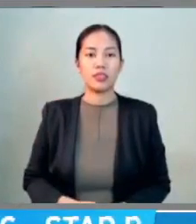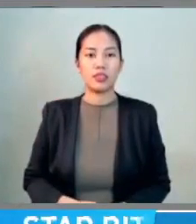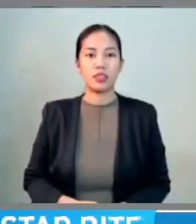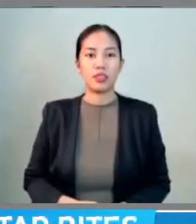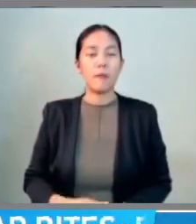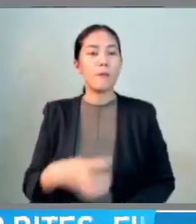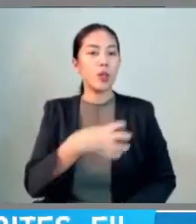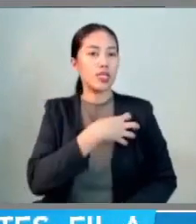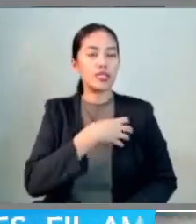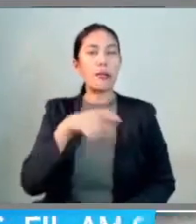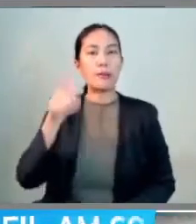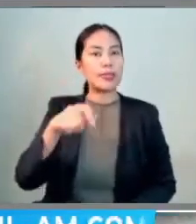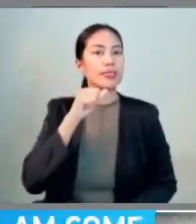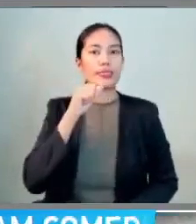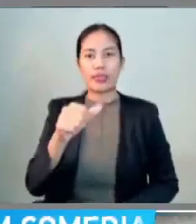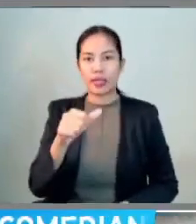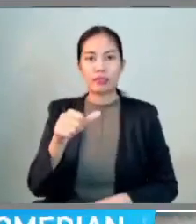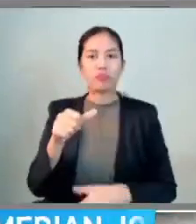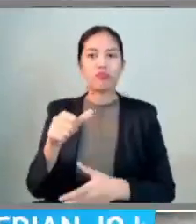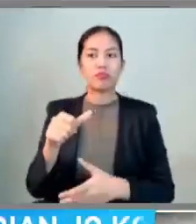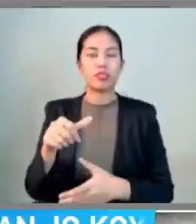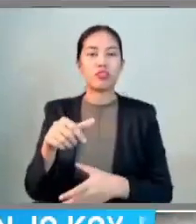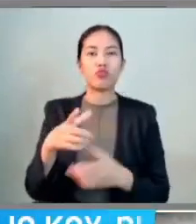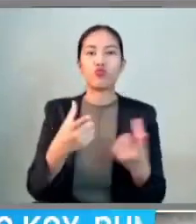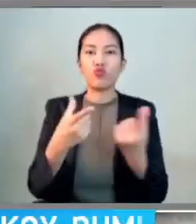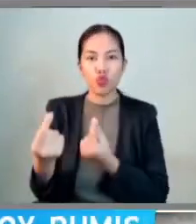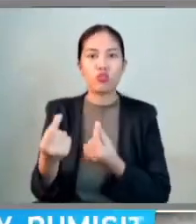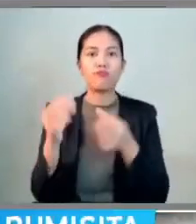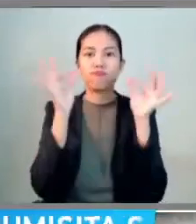sa illegal na droga. Rafi. Maraming salamat, Maki Pulido.